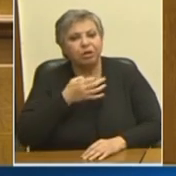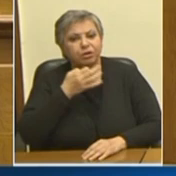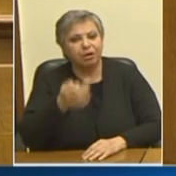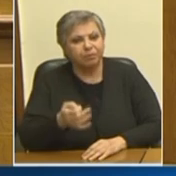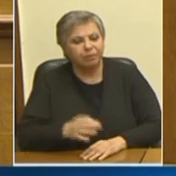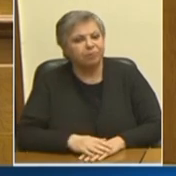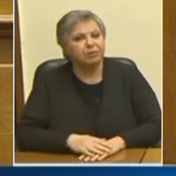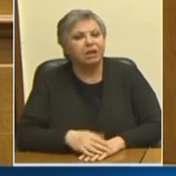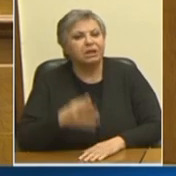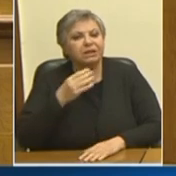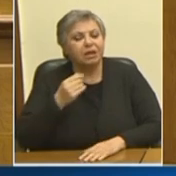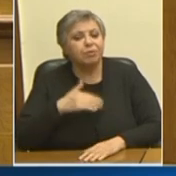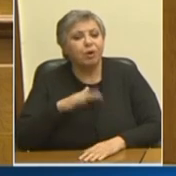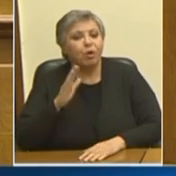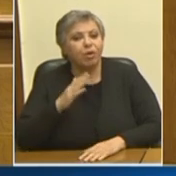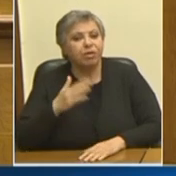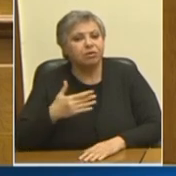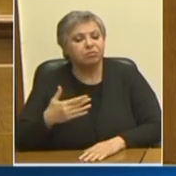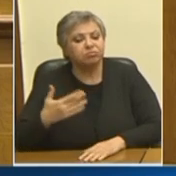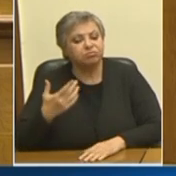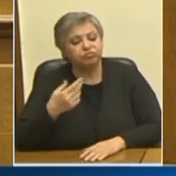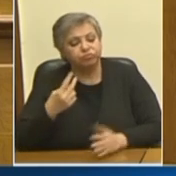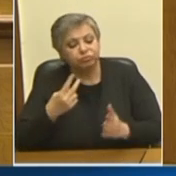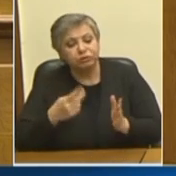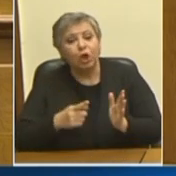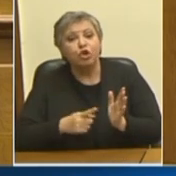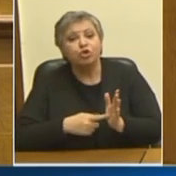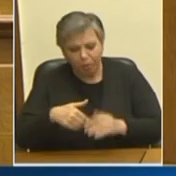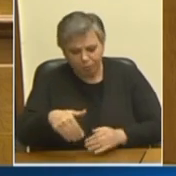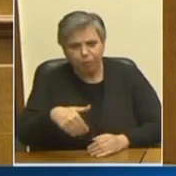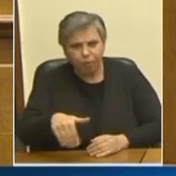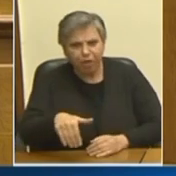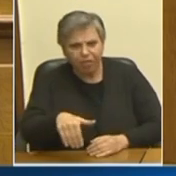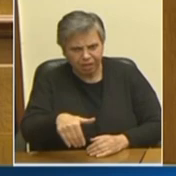στον πρώτο νόμο μια τροπολογία ότι οι βουλευτές